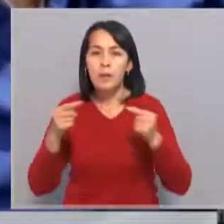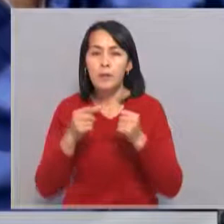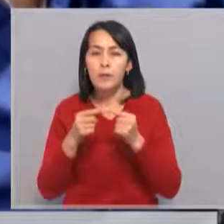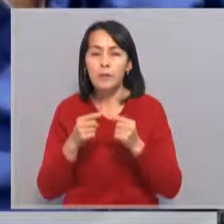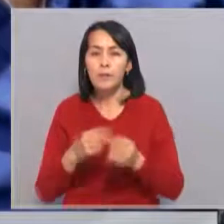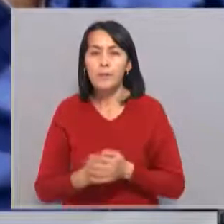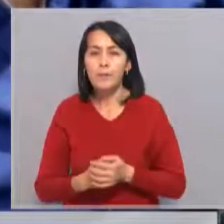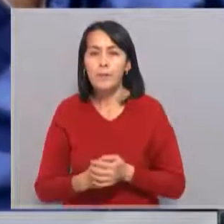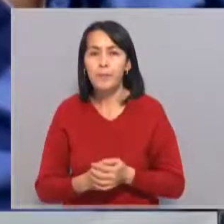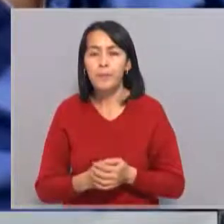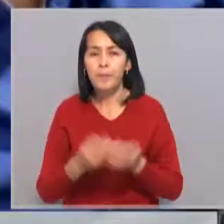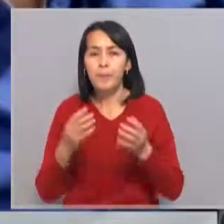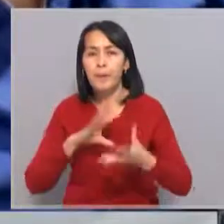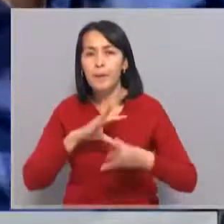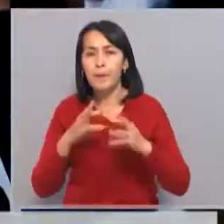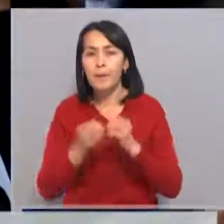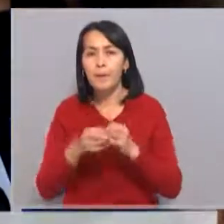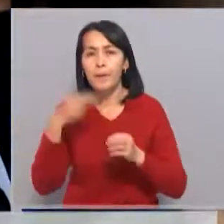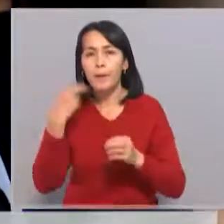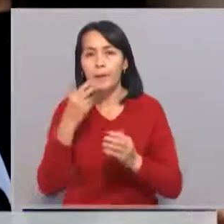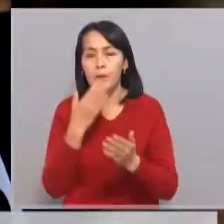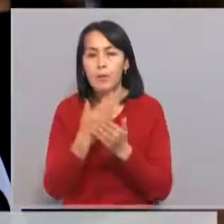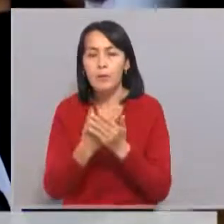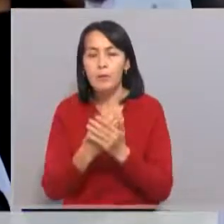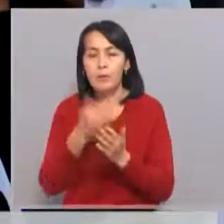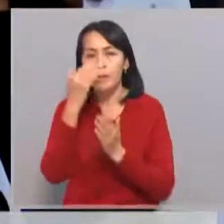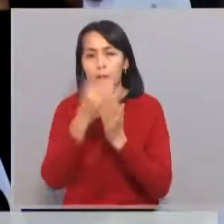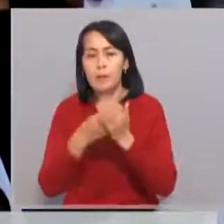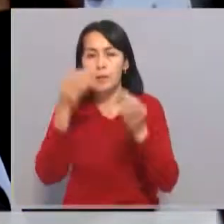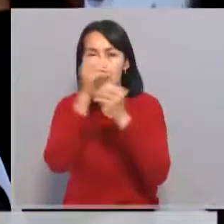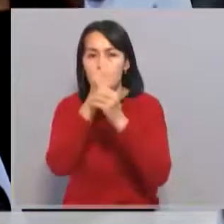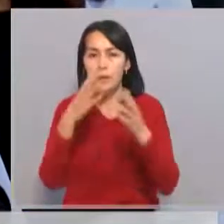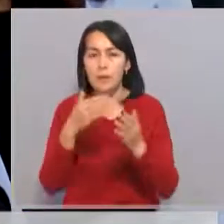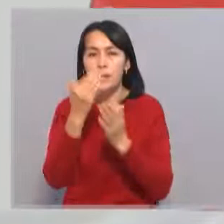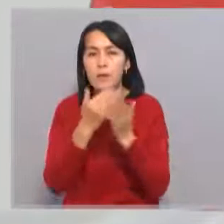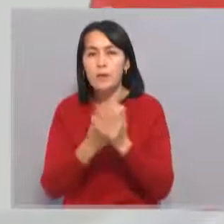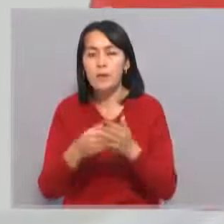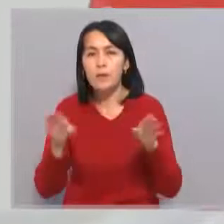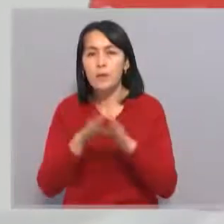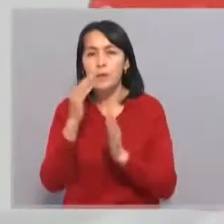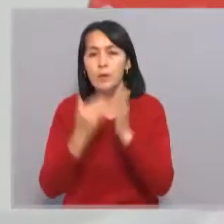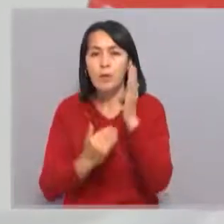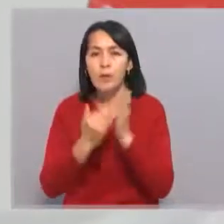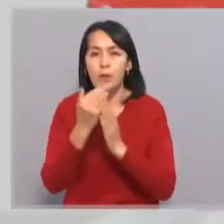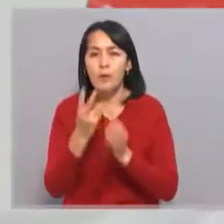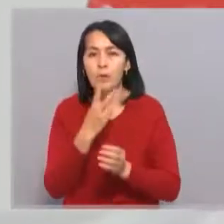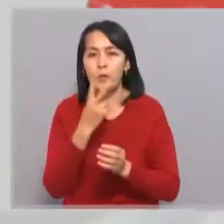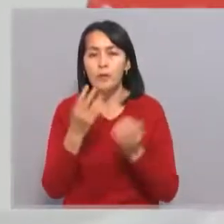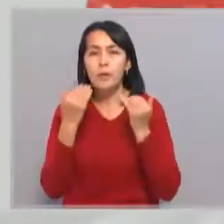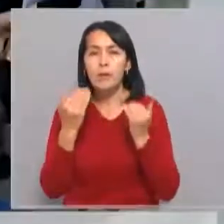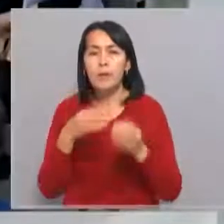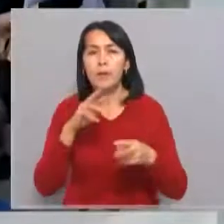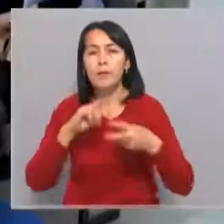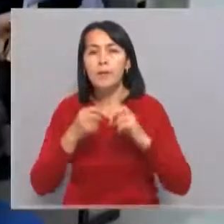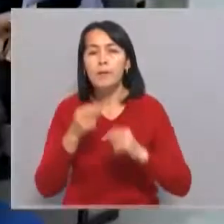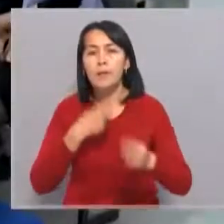көрінісі. Коалиция болып бірігіп президентті ұсынуымыз саяси мәдениетіміз бен саяси жүйеміздің жоғары деңгейін көрсетті. Ендігі